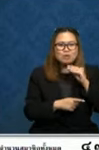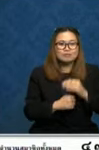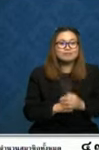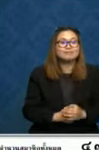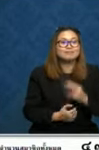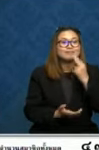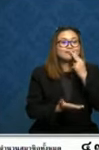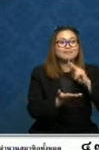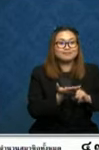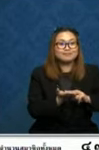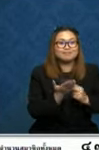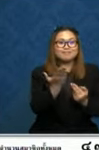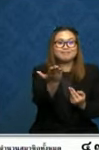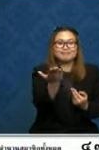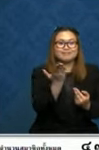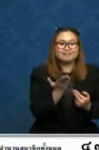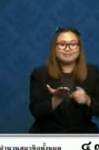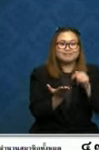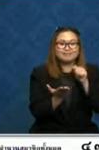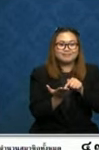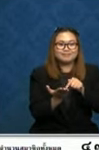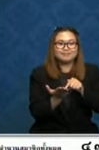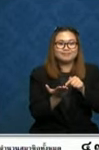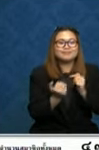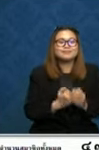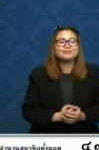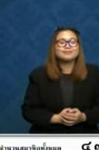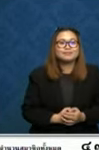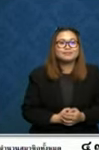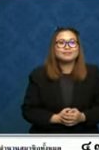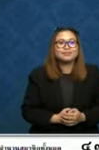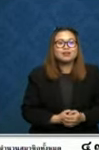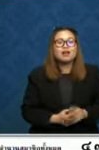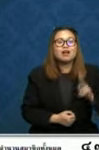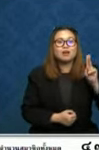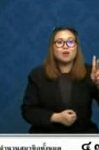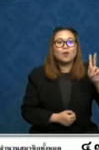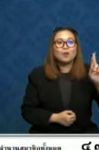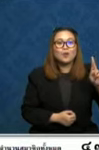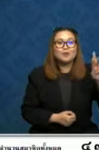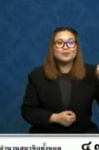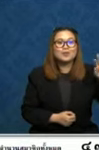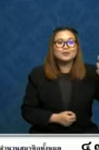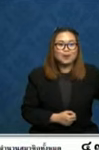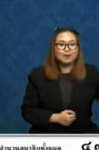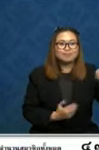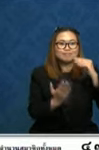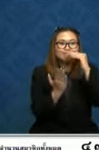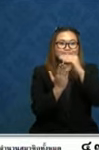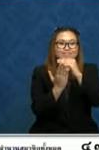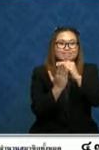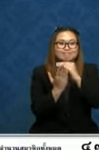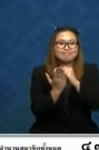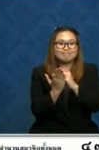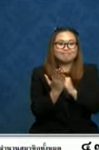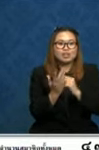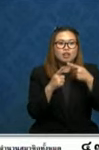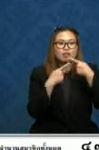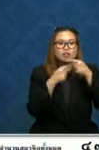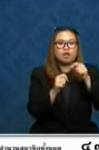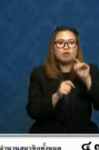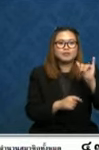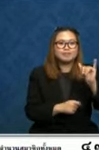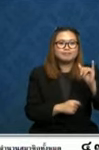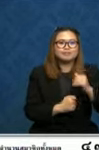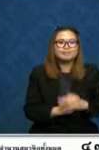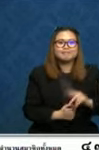ประเด็นที่ทางกรรมาธิการขอไปทางกรมน.ครับทุกรายการยังไม่มีคำตอบกลับมาเป็นคำถ